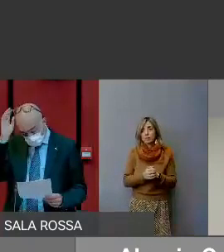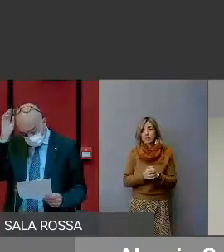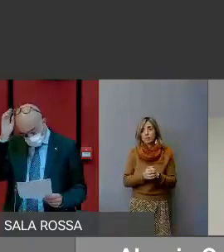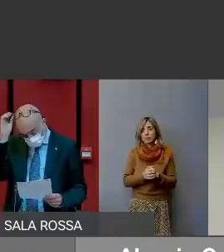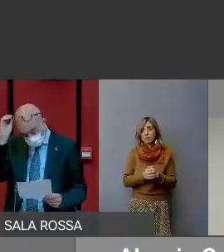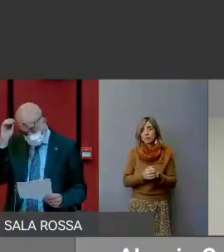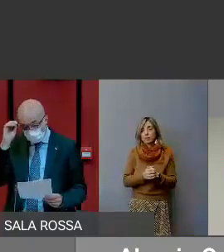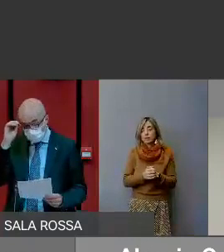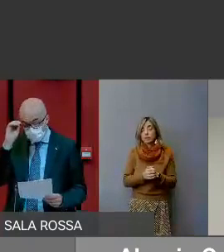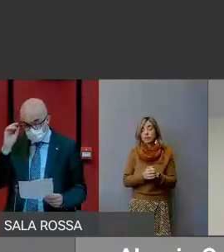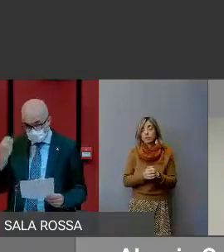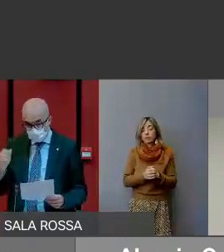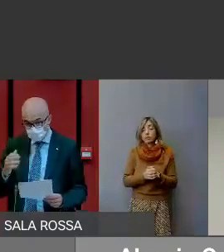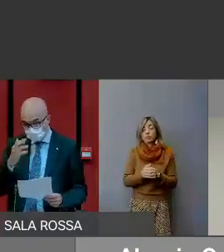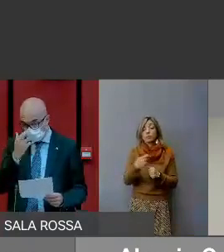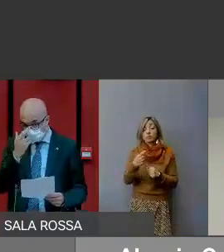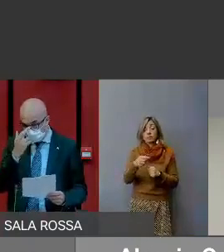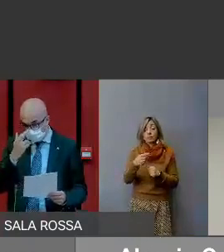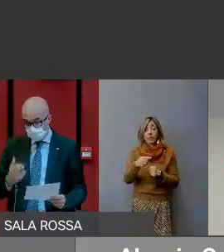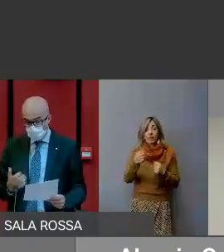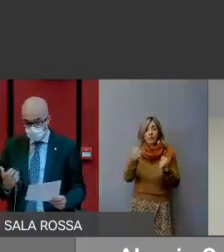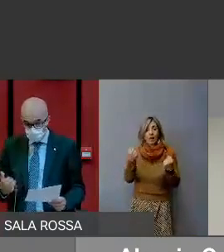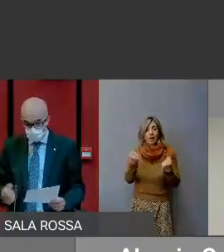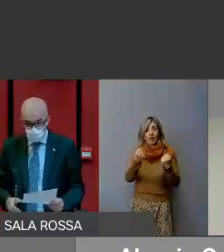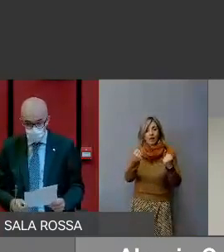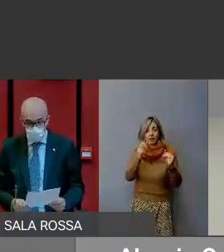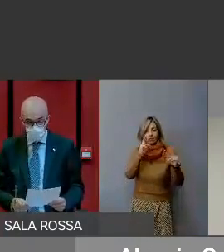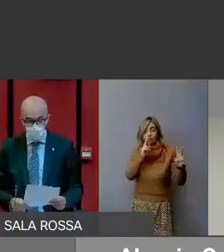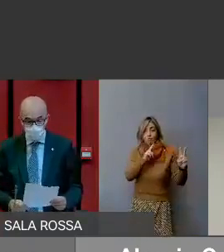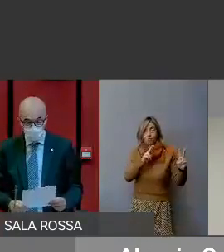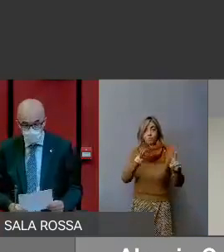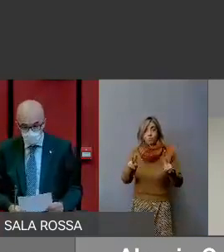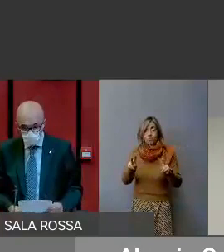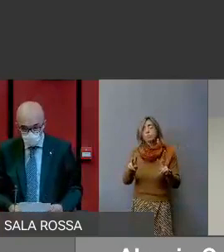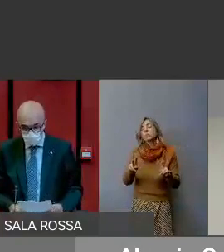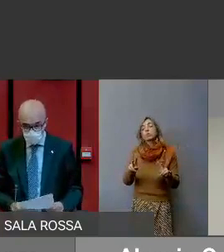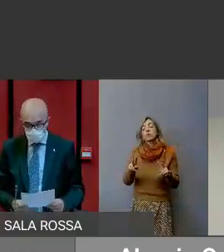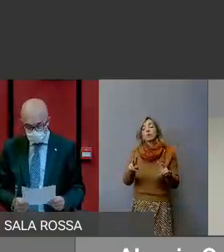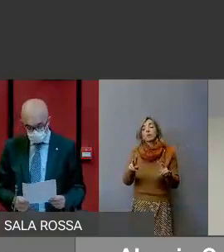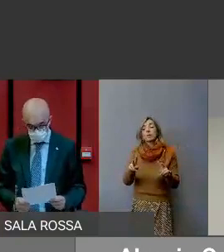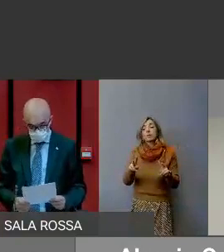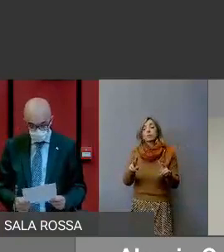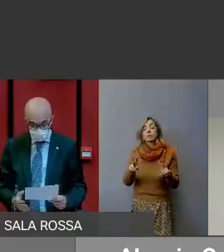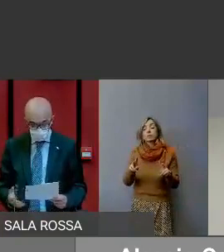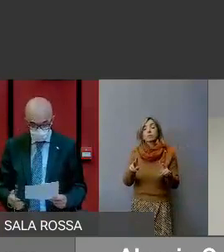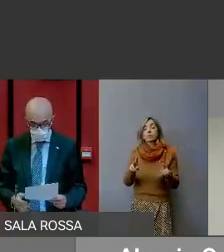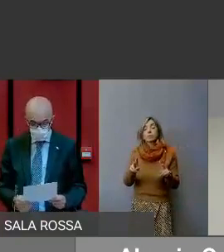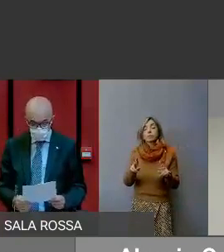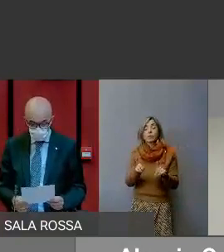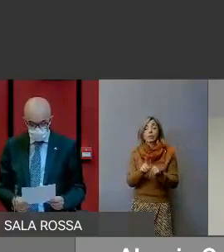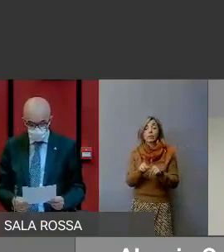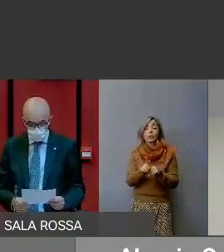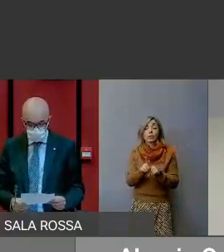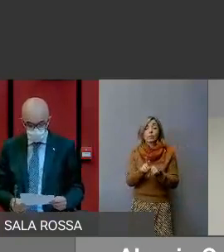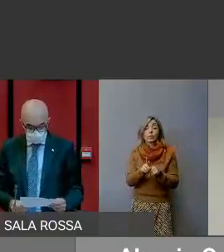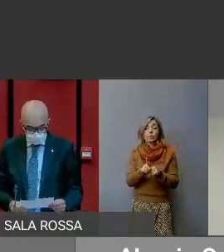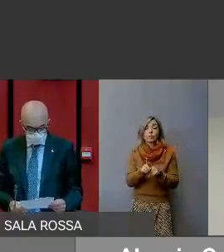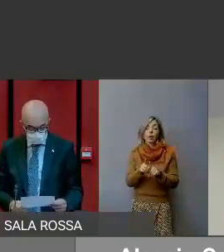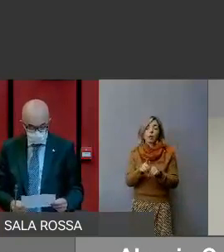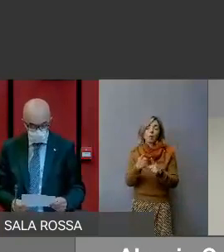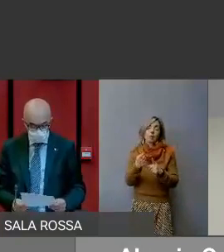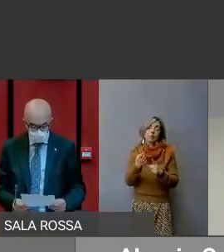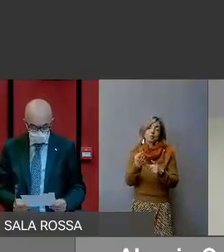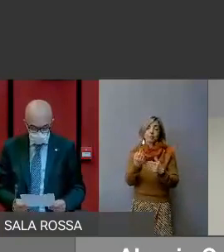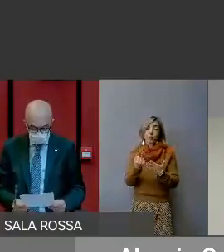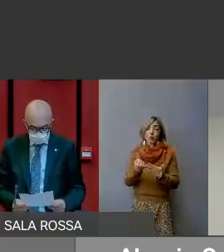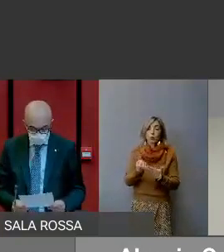a compensare da diciamo poca poca attività anche di prevenzione che è stata